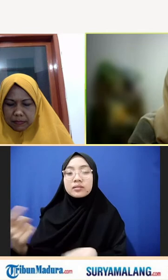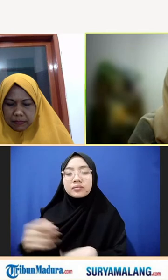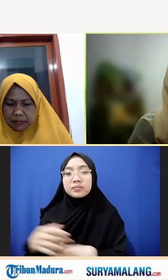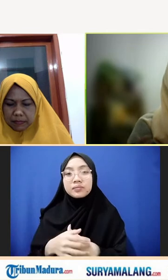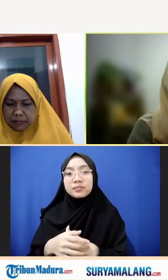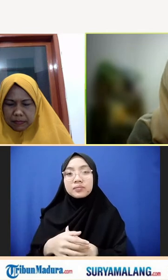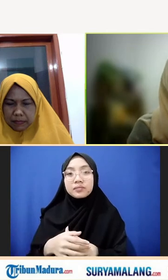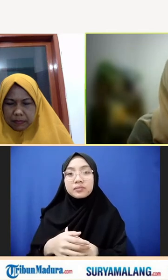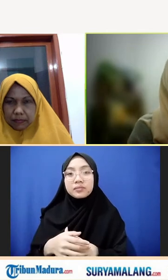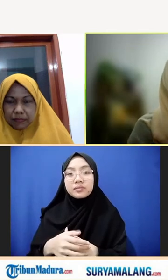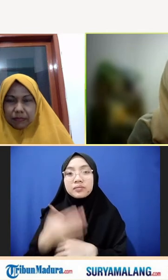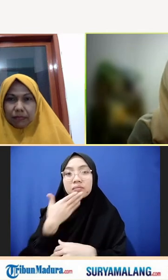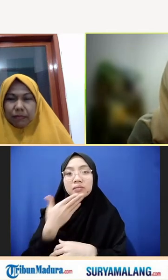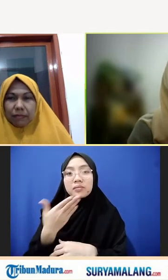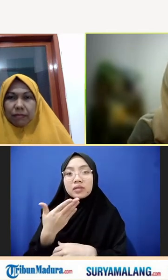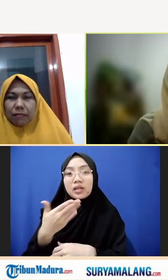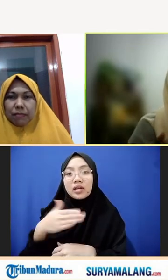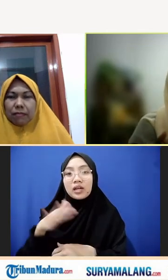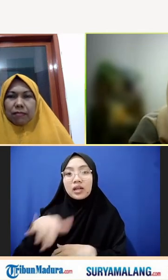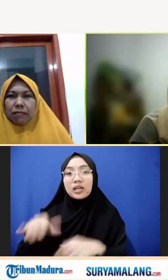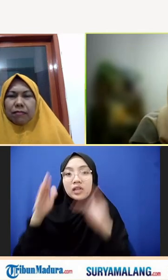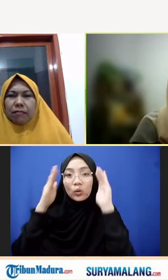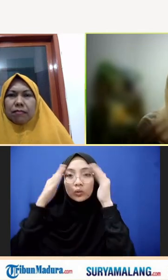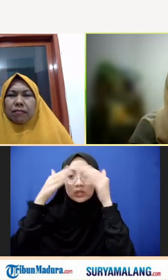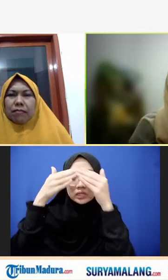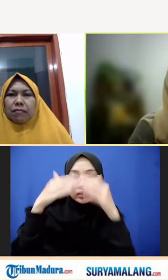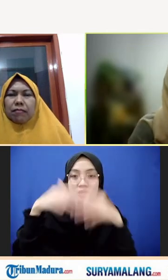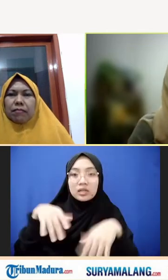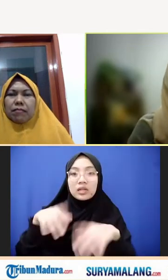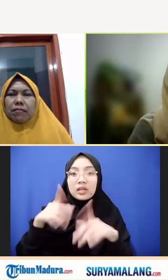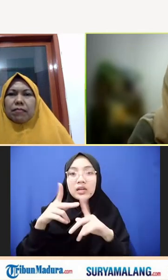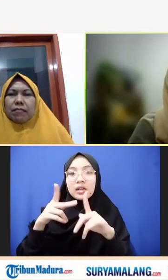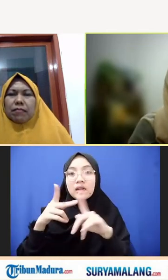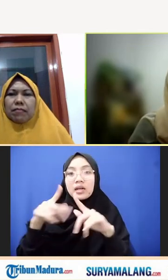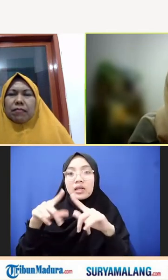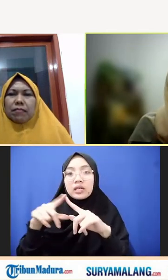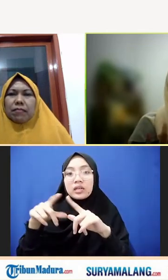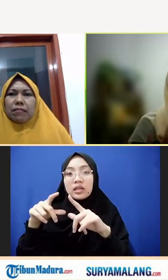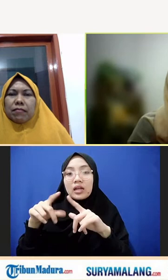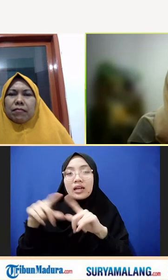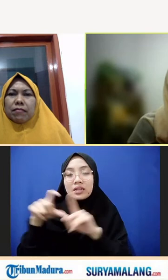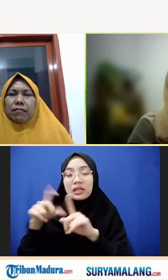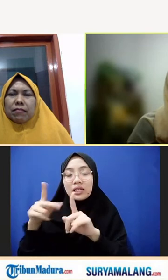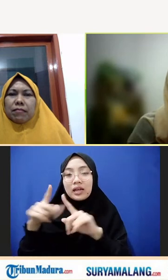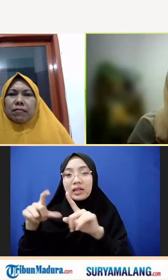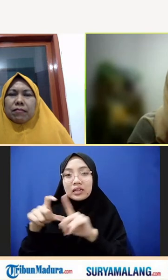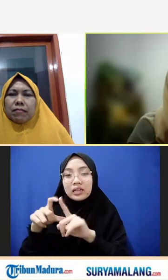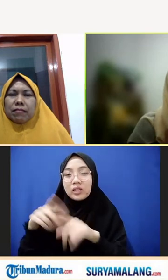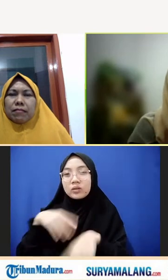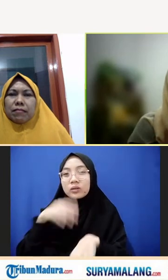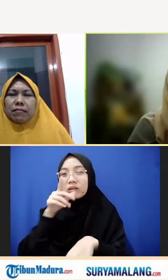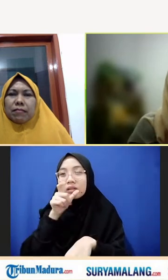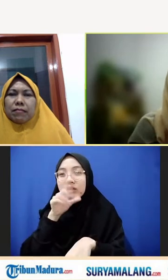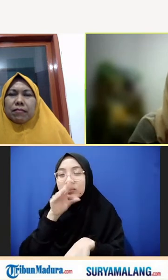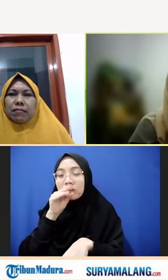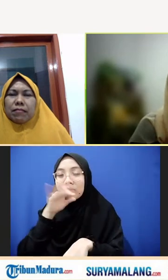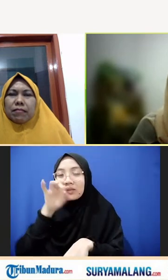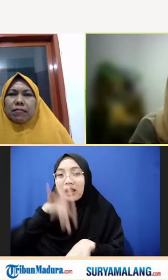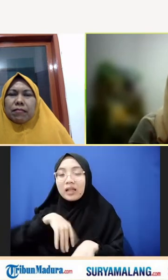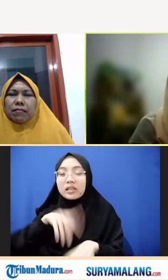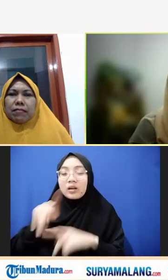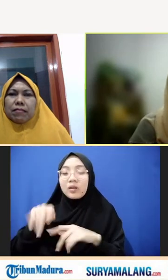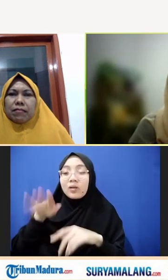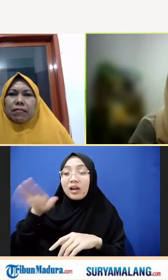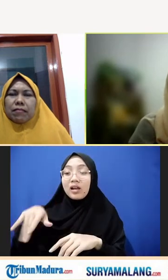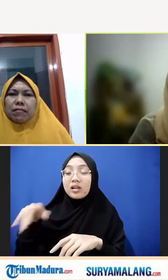ini mungkin di sini ada yang anaknya autism, ada yang ADHD, ada yang speech delay gitu. Kalau anak lagi marah, diajak ngomong, itu kan